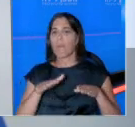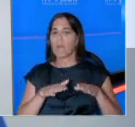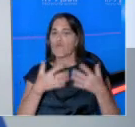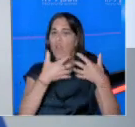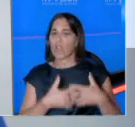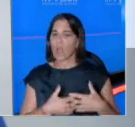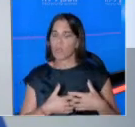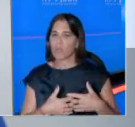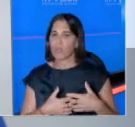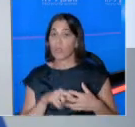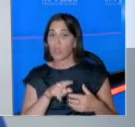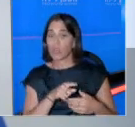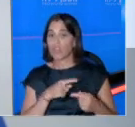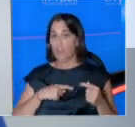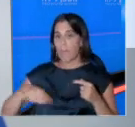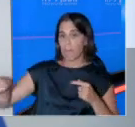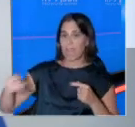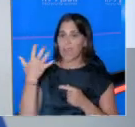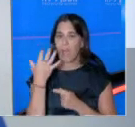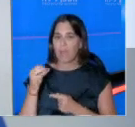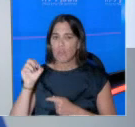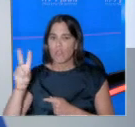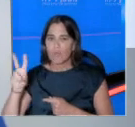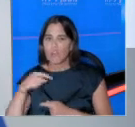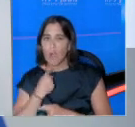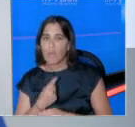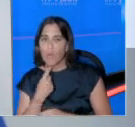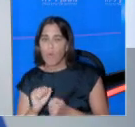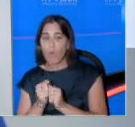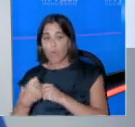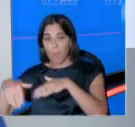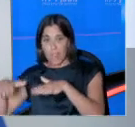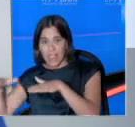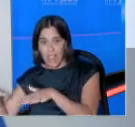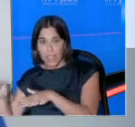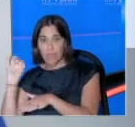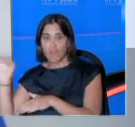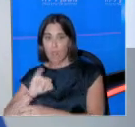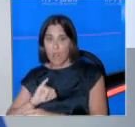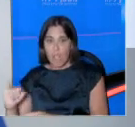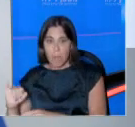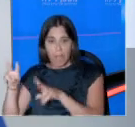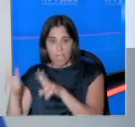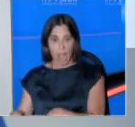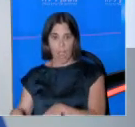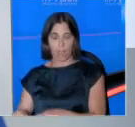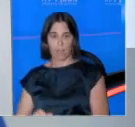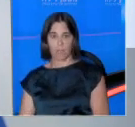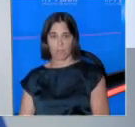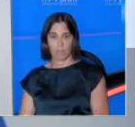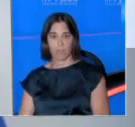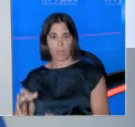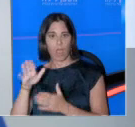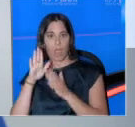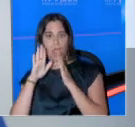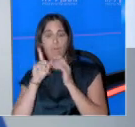אחדות? כשהם מדירים 52 קולות או מנדטים של ימין אמיתי. הם גם